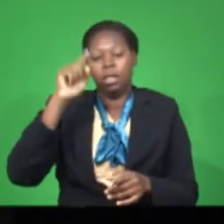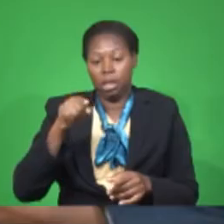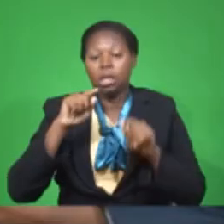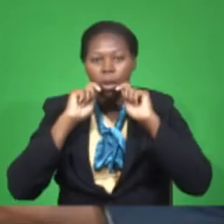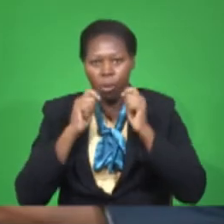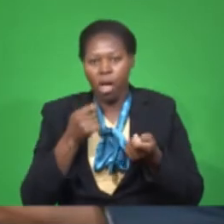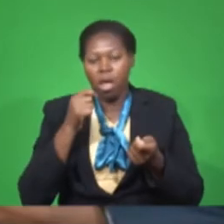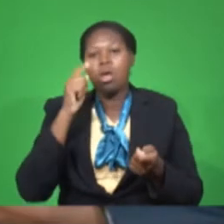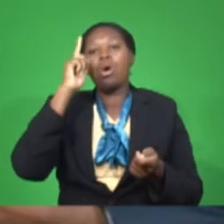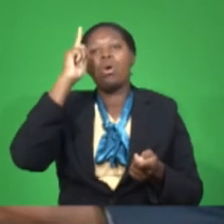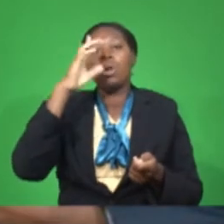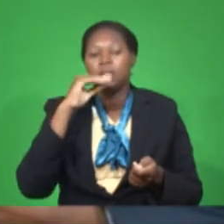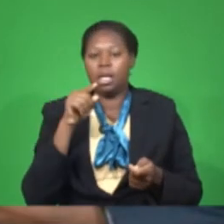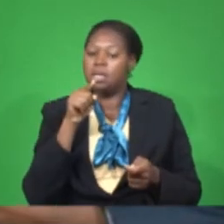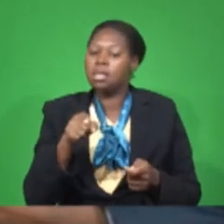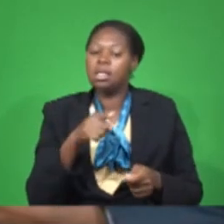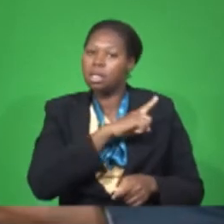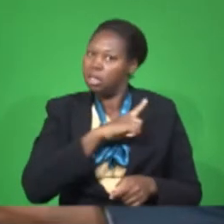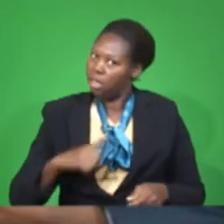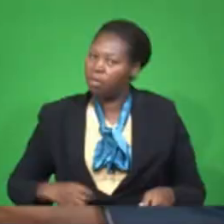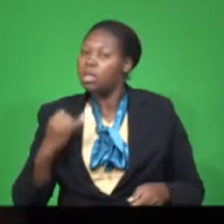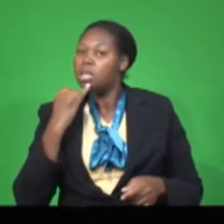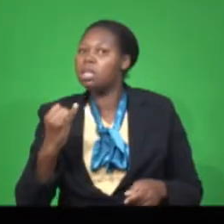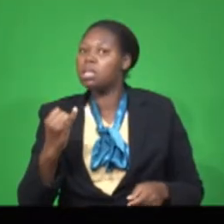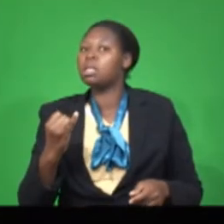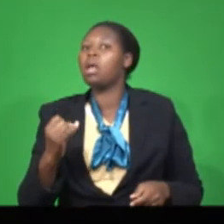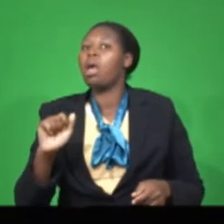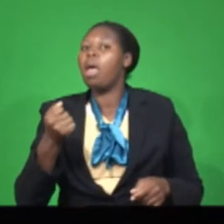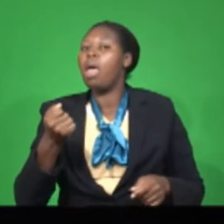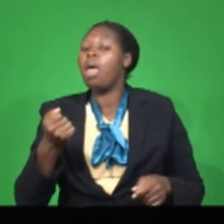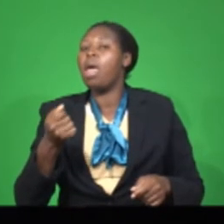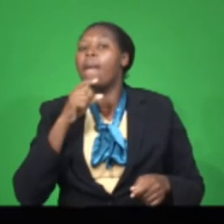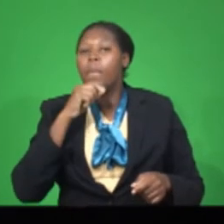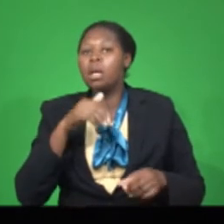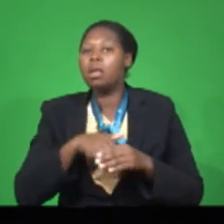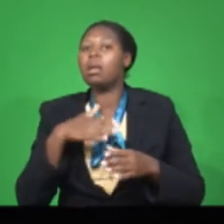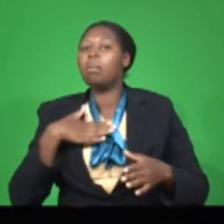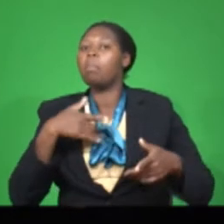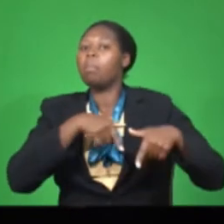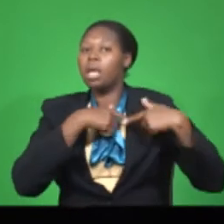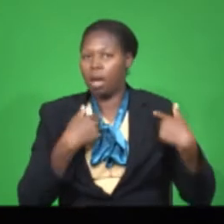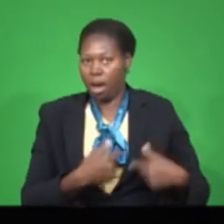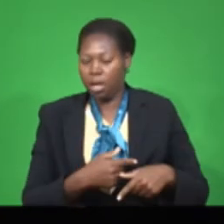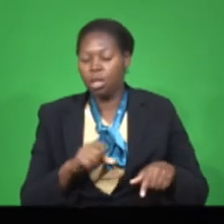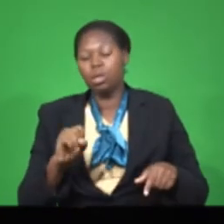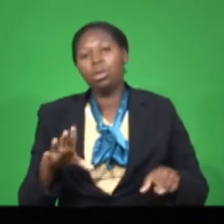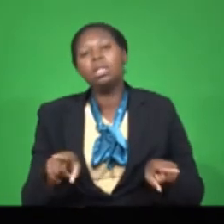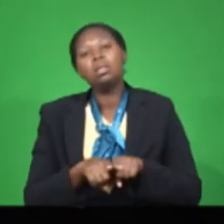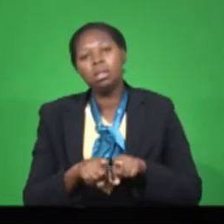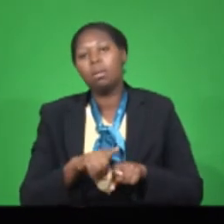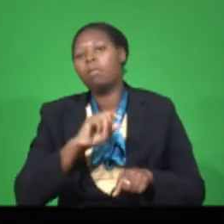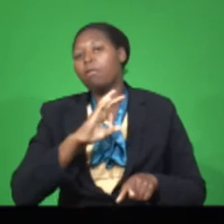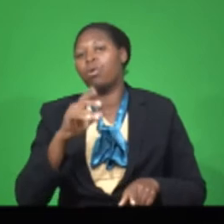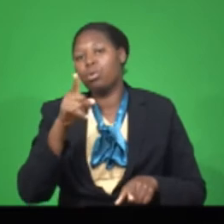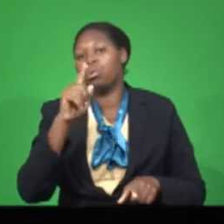Ende Jesu anonzi mwanakomana wa David. Saka zviri possible kuti uponeswe. Hazvinei